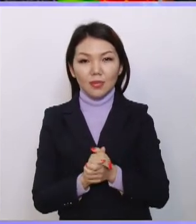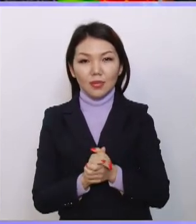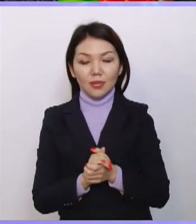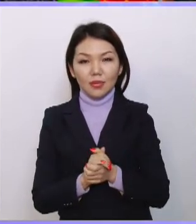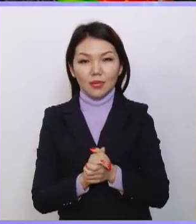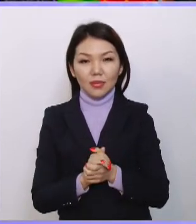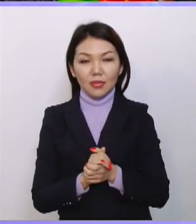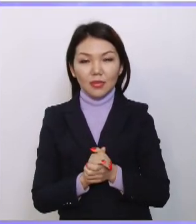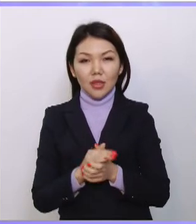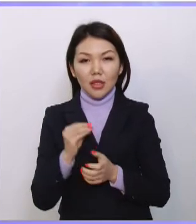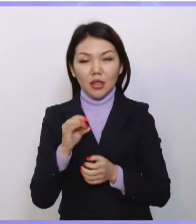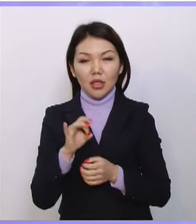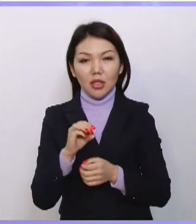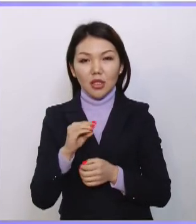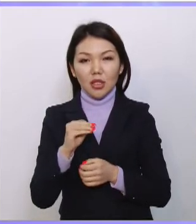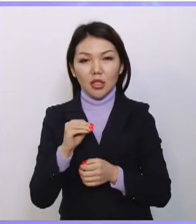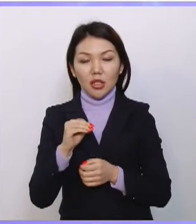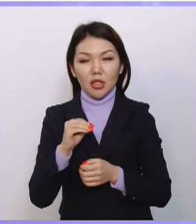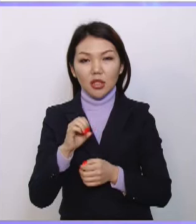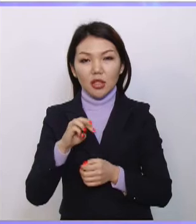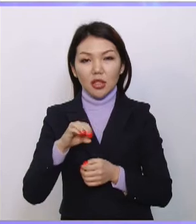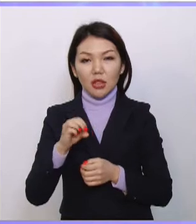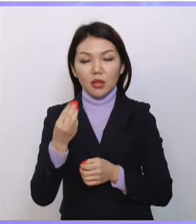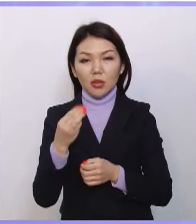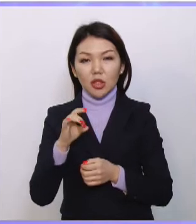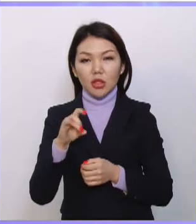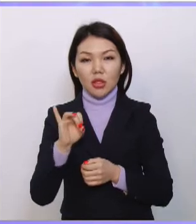Жер жемиштери ден соолукка пайдалуу.